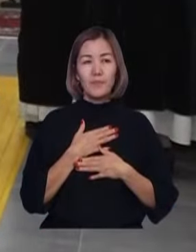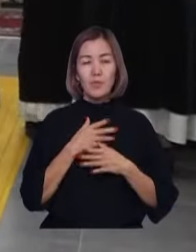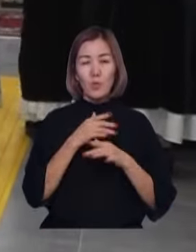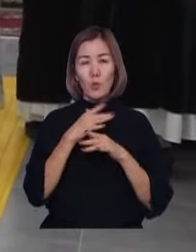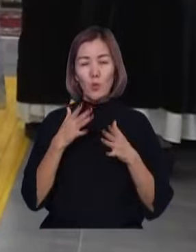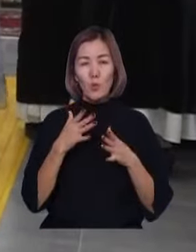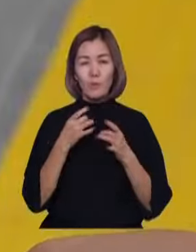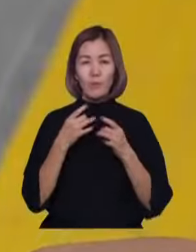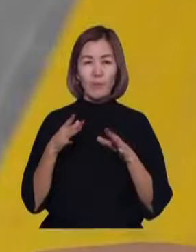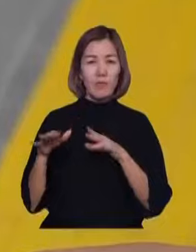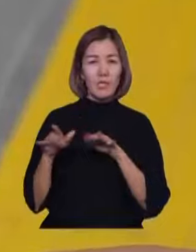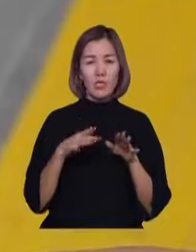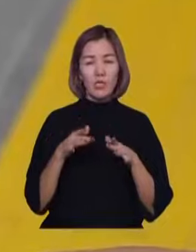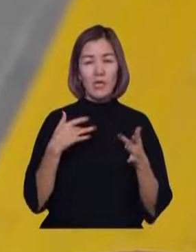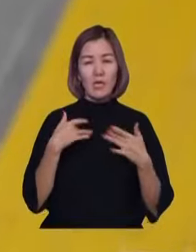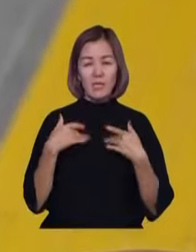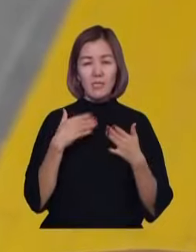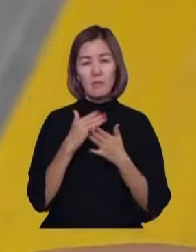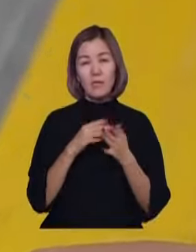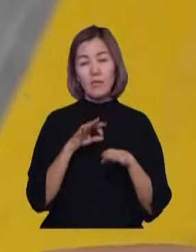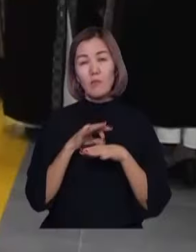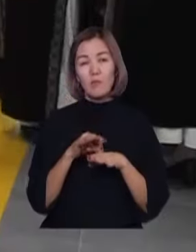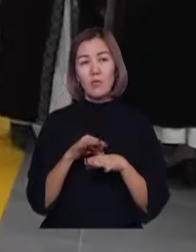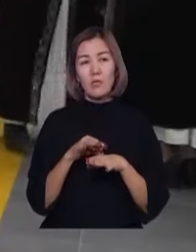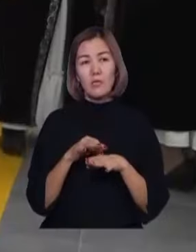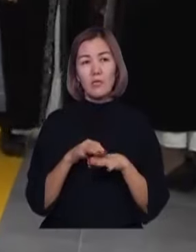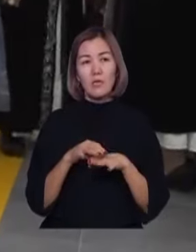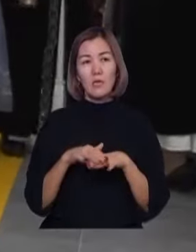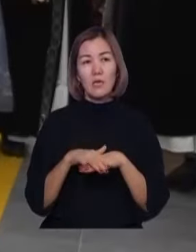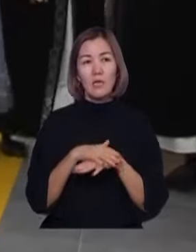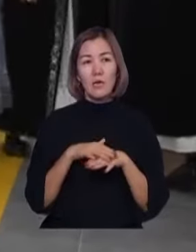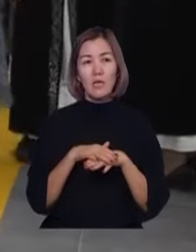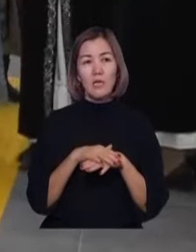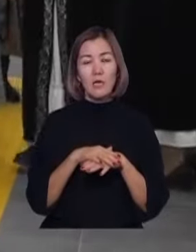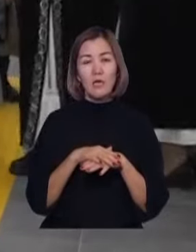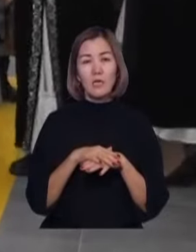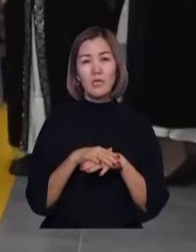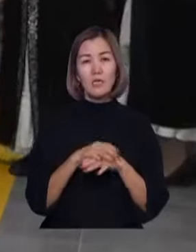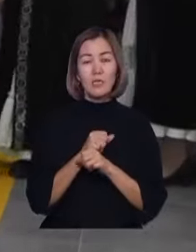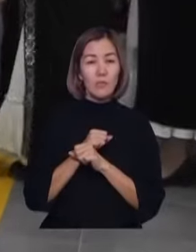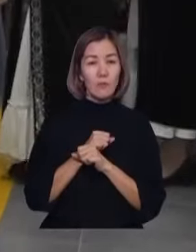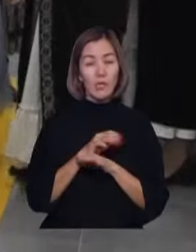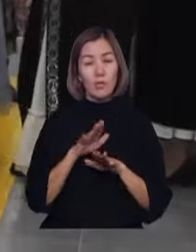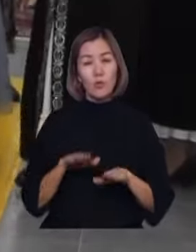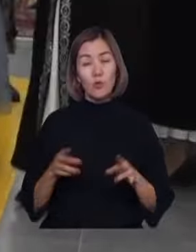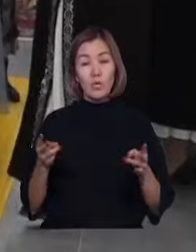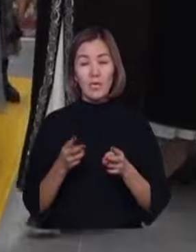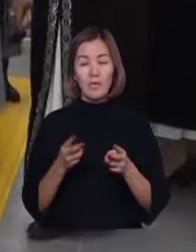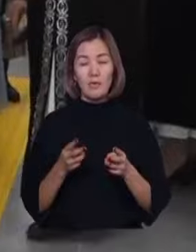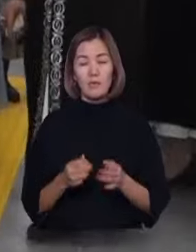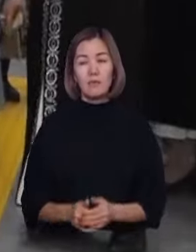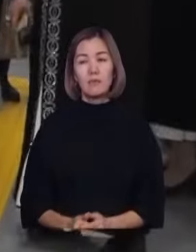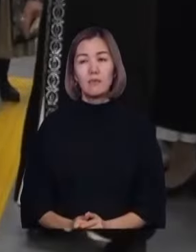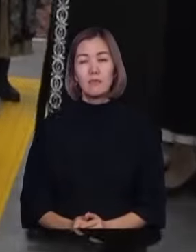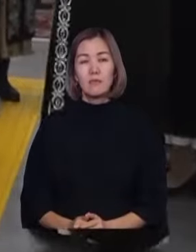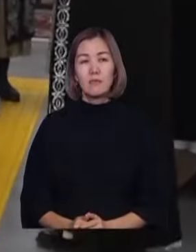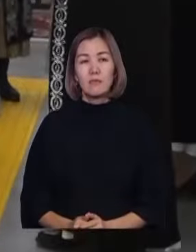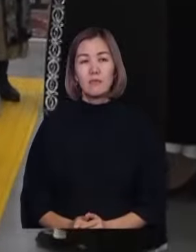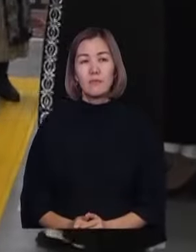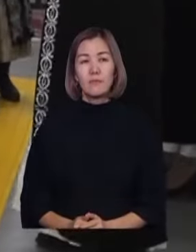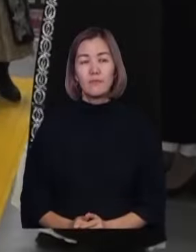болуп турады. Концерттер, халыктар кичкене жумуштан бир убакыт демалып осындай жерлерге келип көңүлдөрүн көтөрүп,